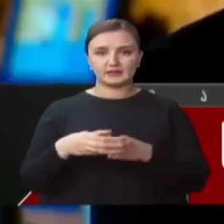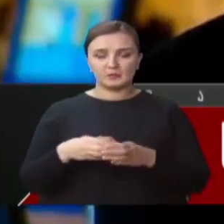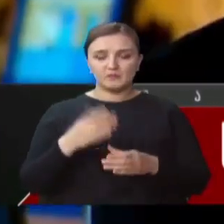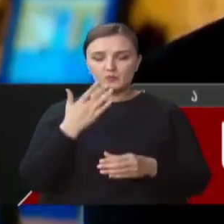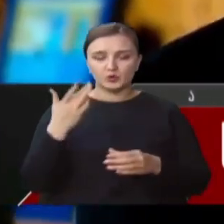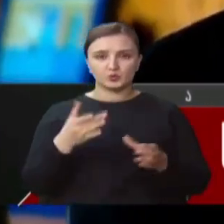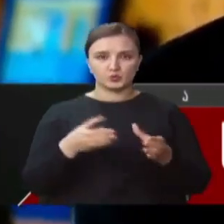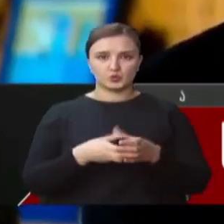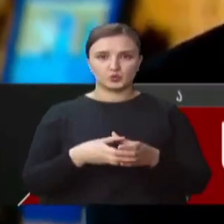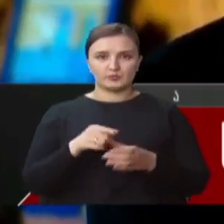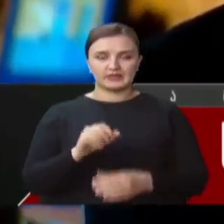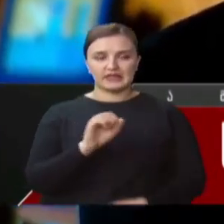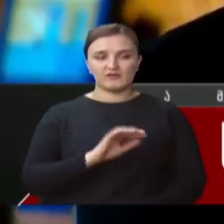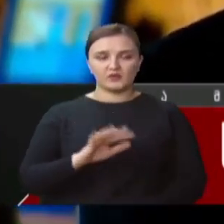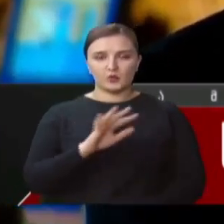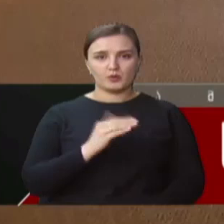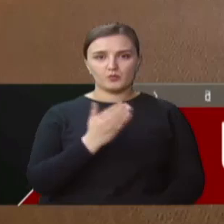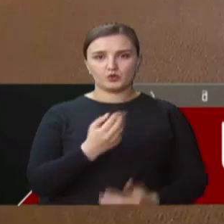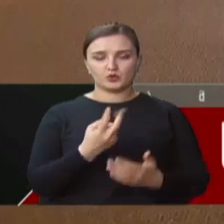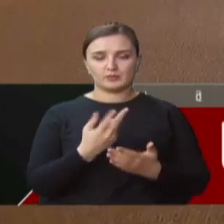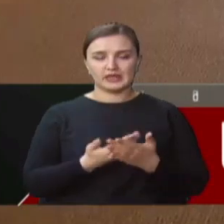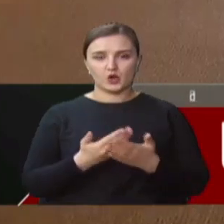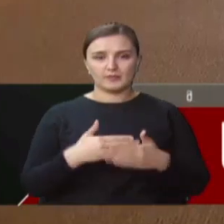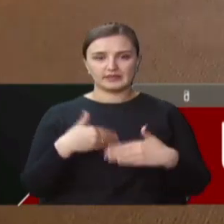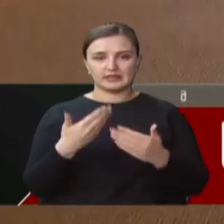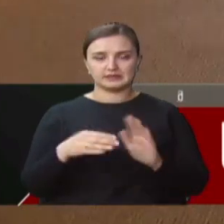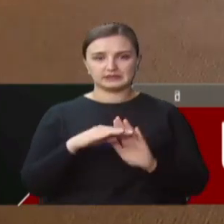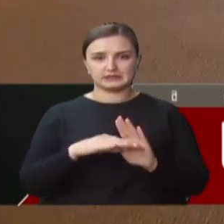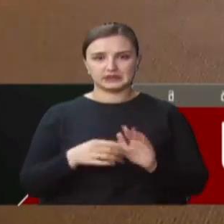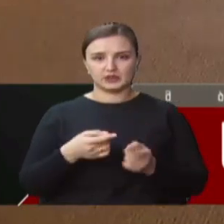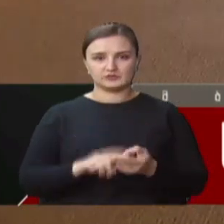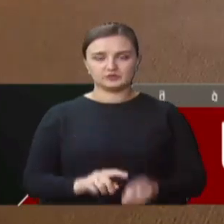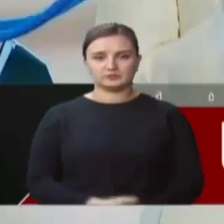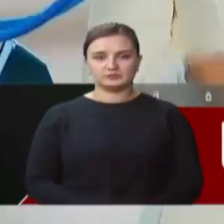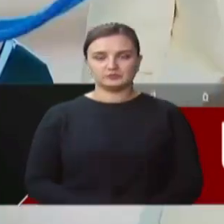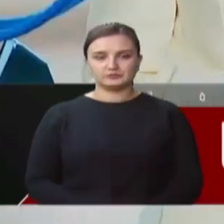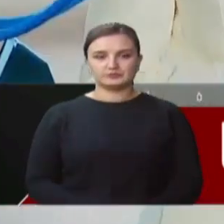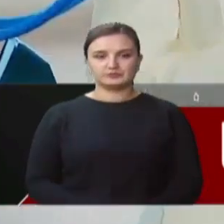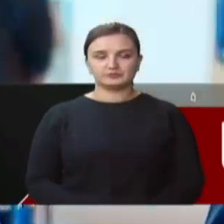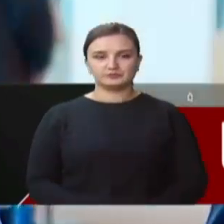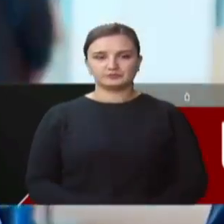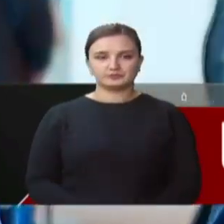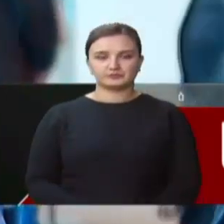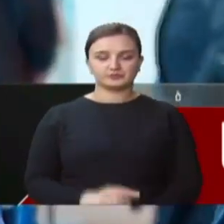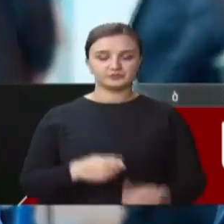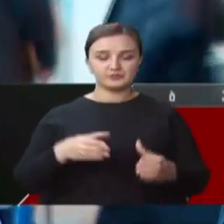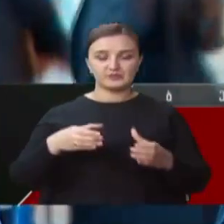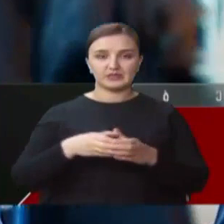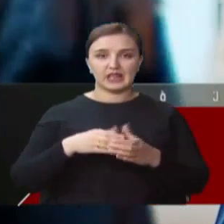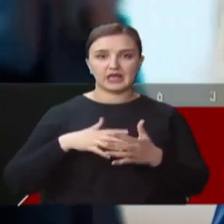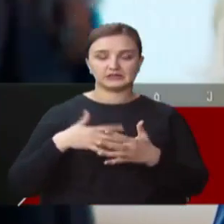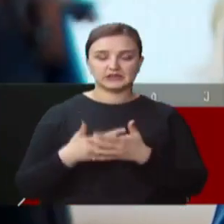პოლიტიკურ ჯგუფებთან ევროკავშირის 12 რეკომენდაციასთან დაკავშირებით. როგორც ყოველთვის დელეგაცია აქტიურად იქნება